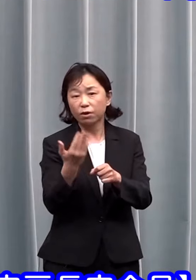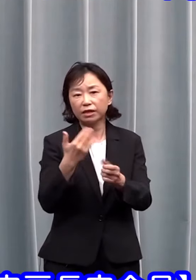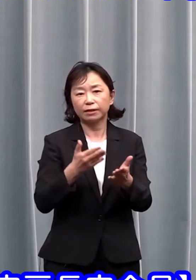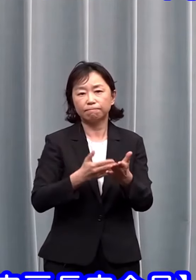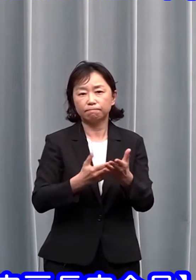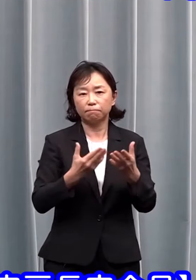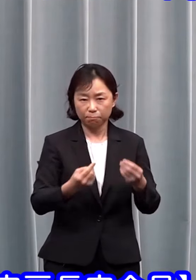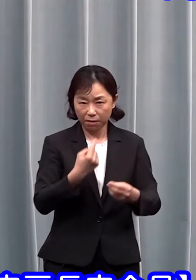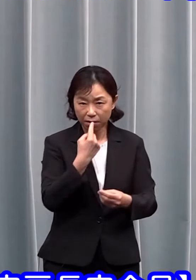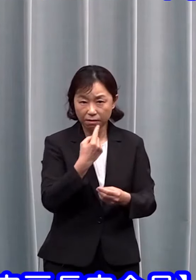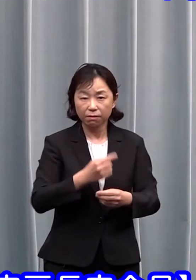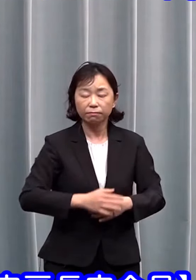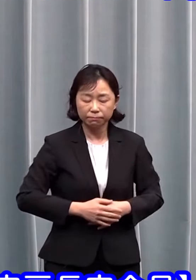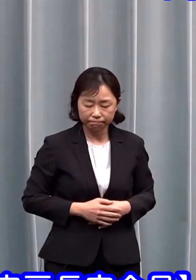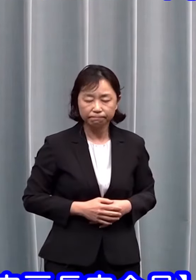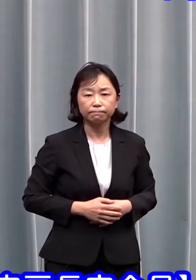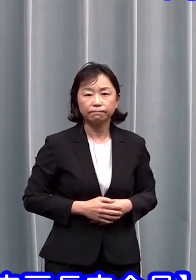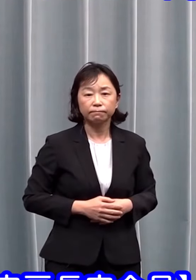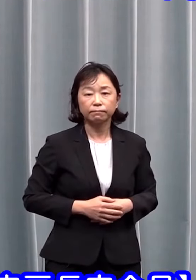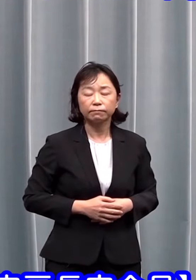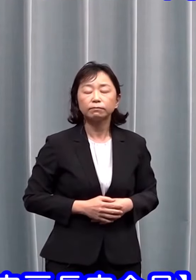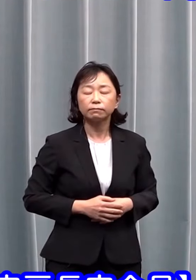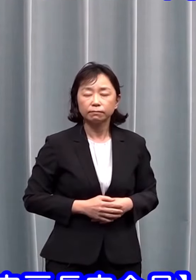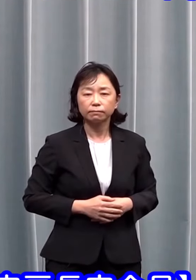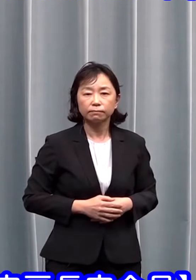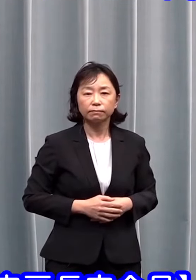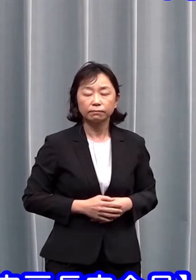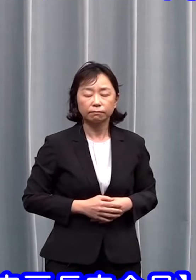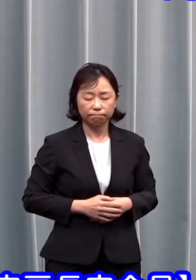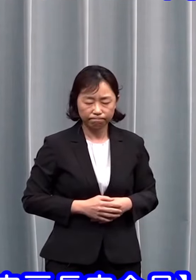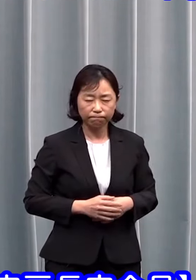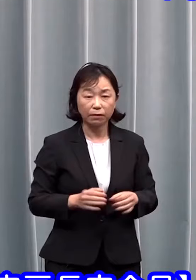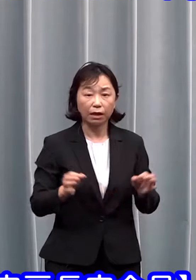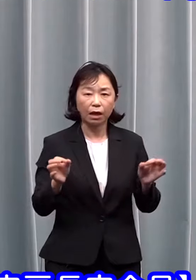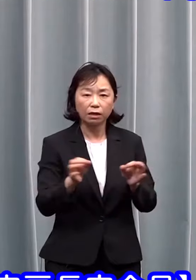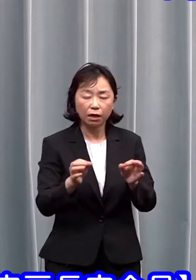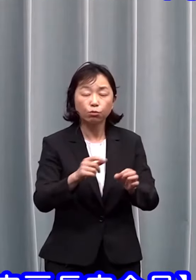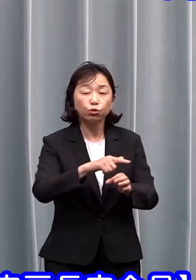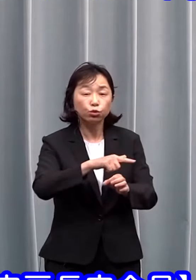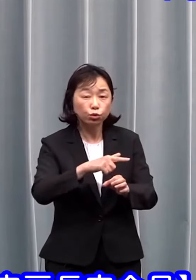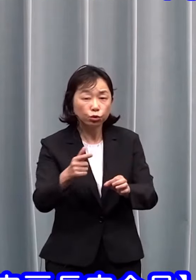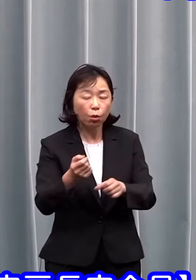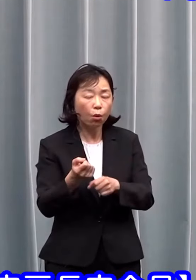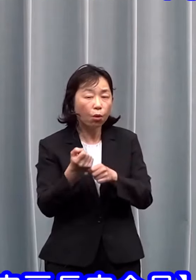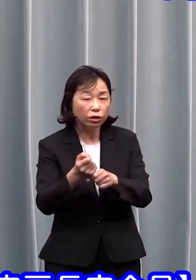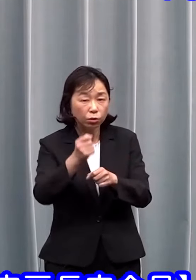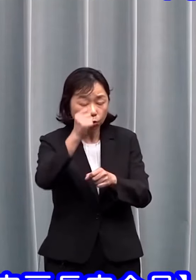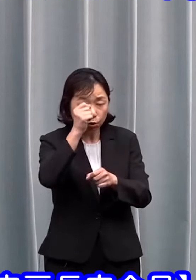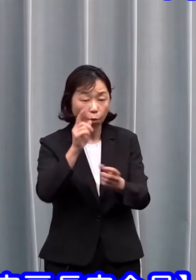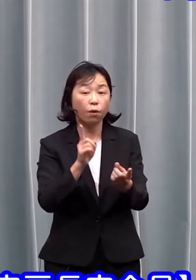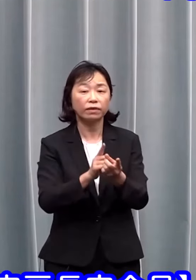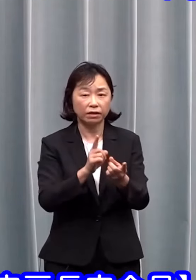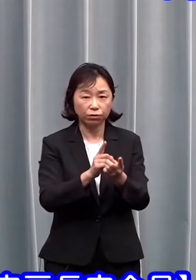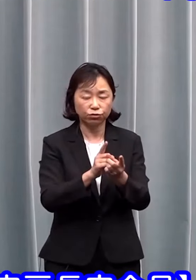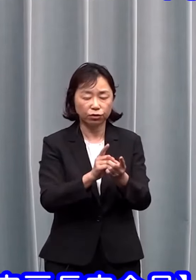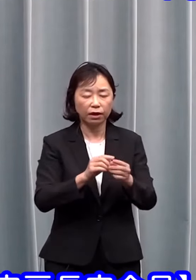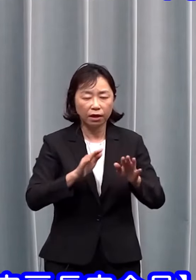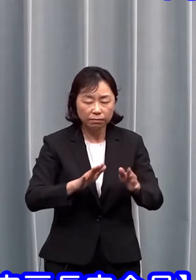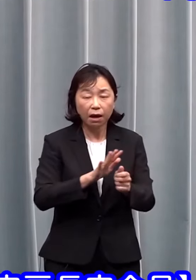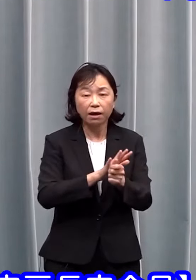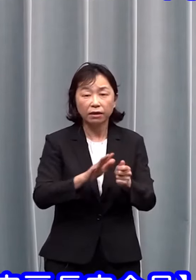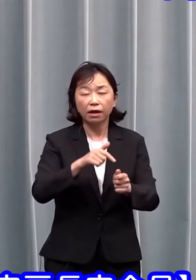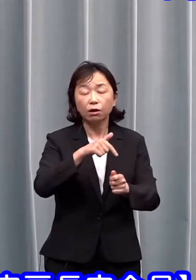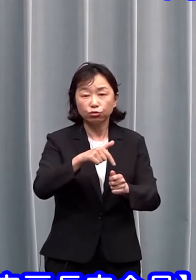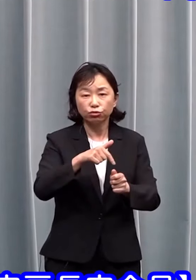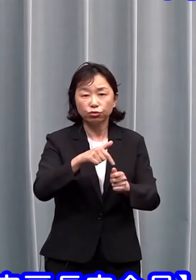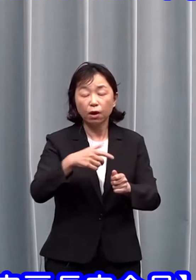で、ございます。このギャンブル等依存症対策、これは内閣府におきましては自見